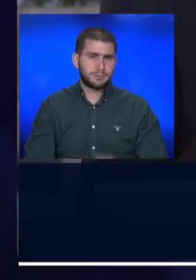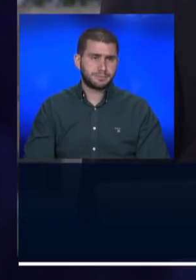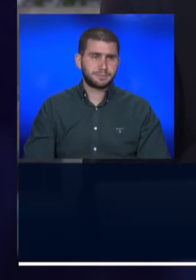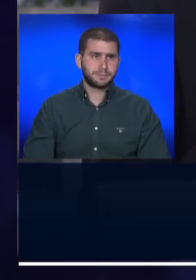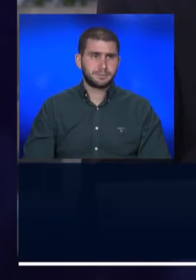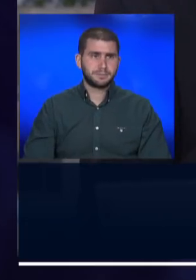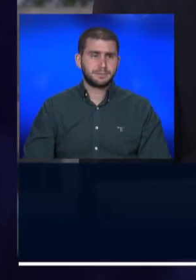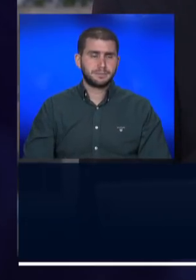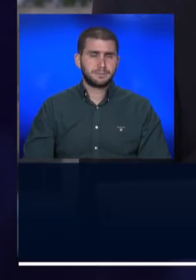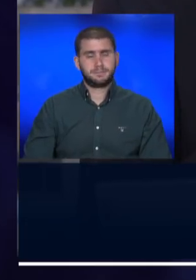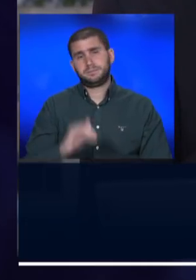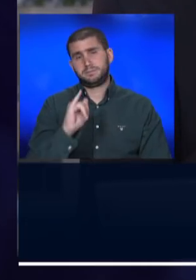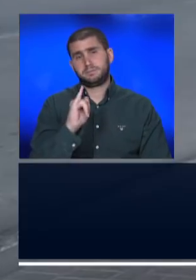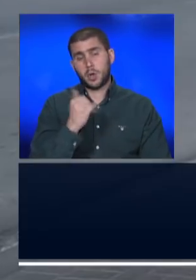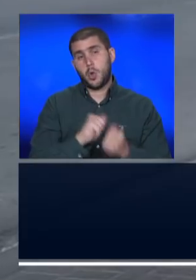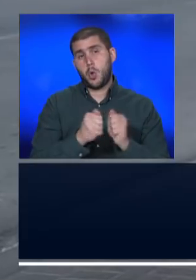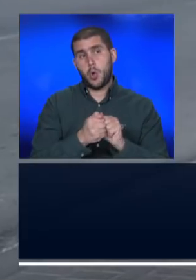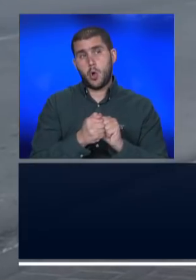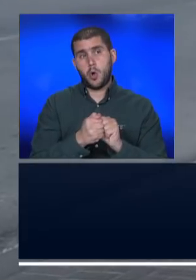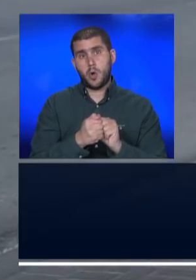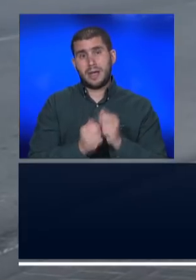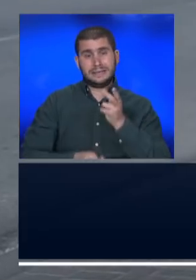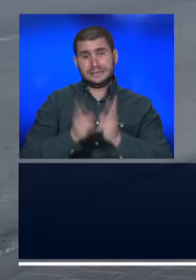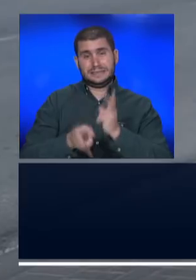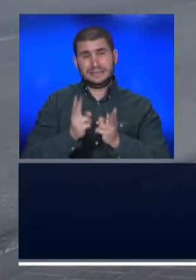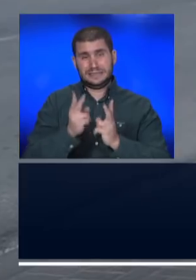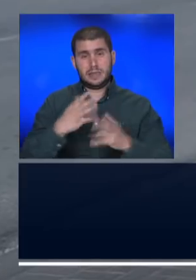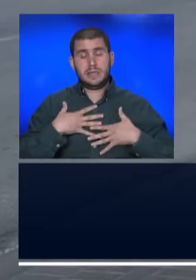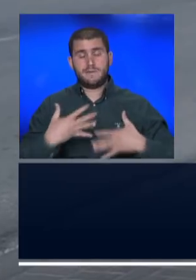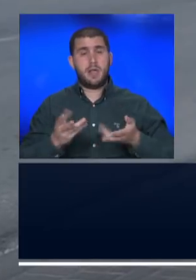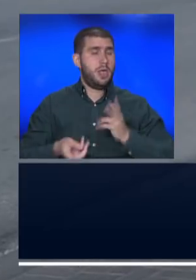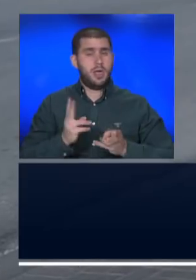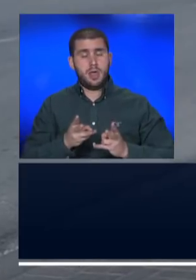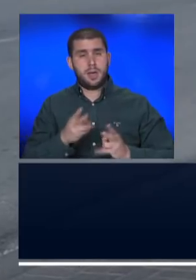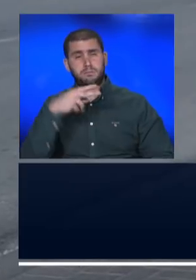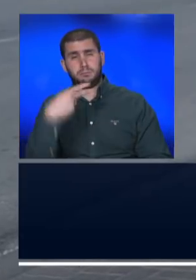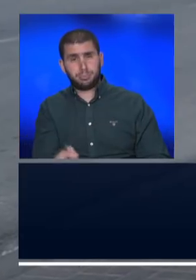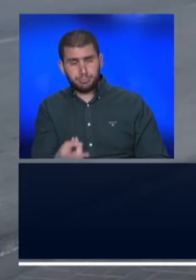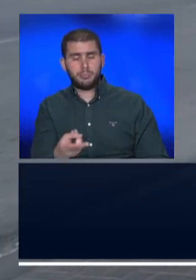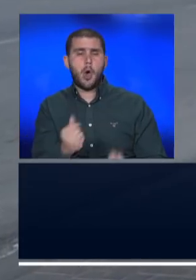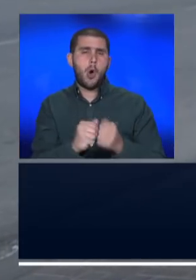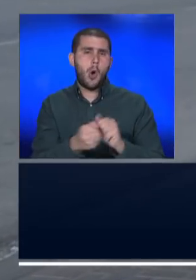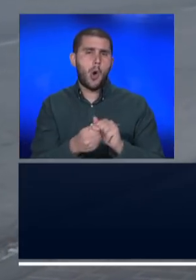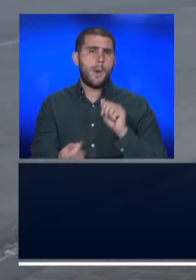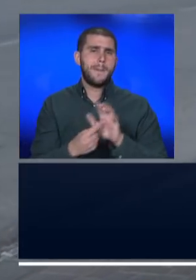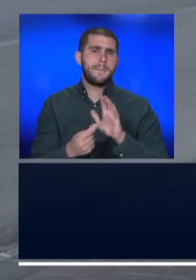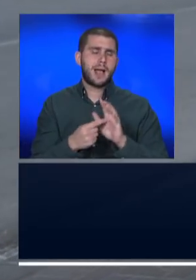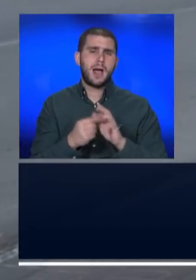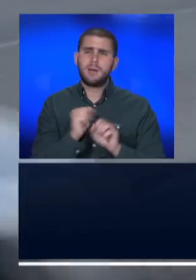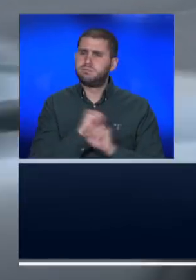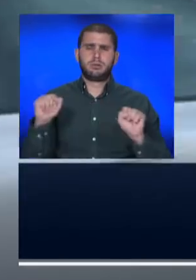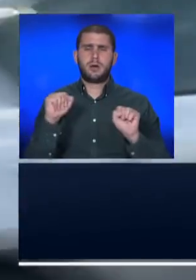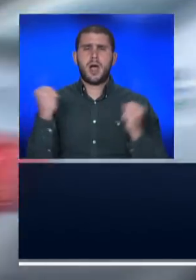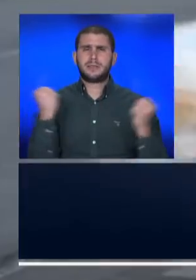נכון, או מהריצה, מהבהלה בדרך למרחב המוגן, או כתוצאה מההדף מפגיעת הרקטה. אנחנו עדיין